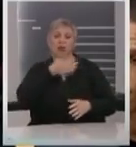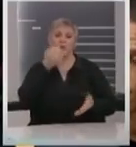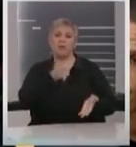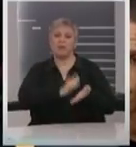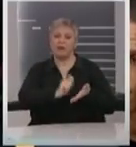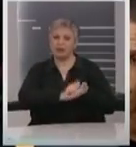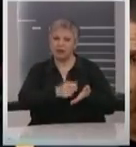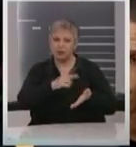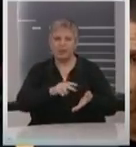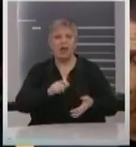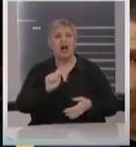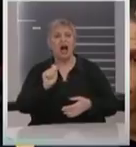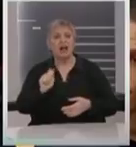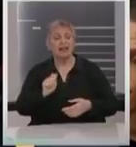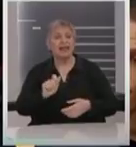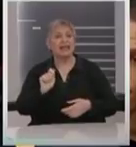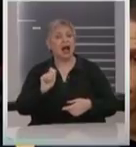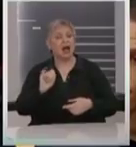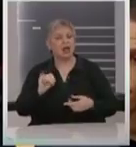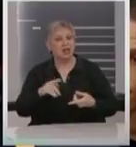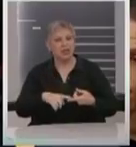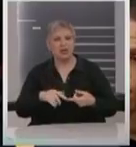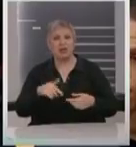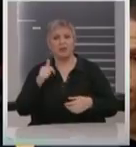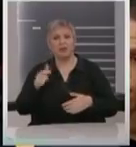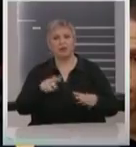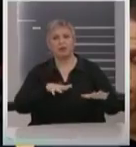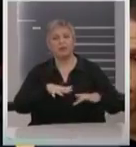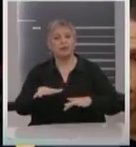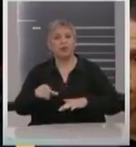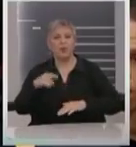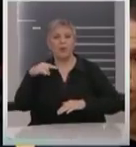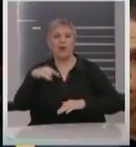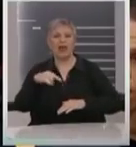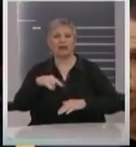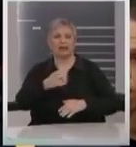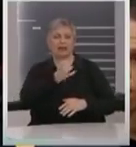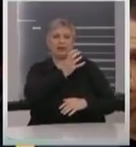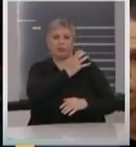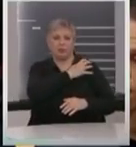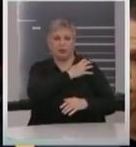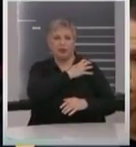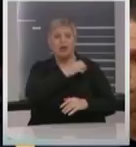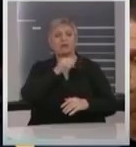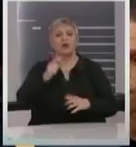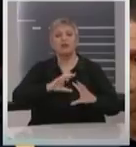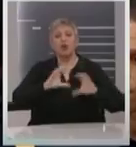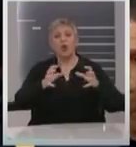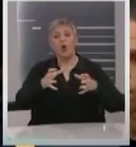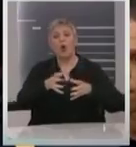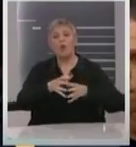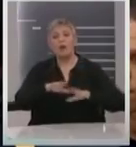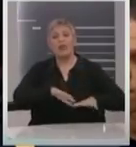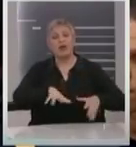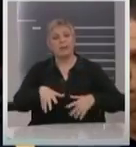Αρτάκι, Αηδίνη, όπου θριάμβευσε και έδιωξε τους Τούρκους ο στρατηγός Πλαστήρας με το 542 Σύνταγμα Ευζώνων.